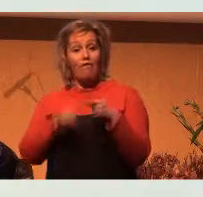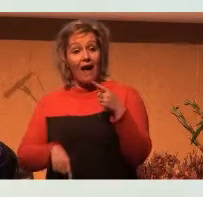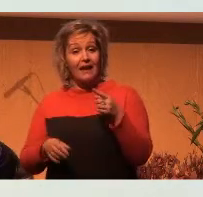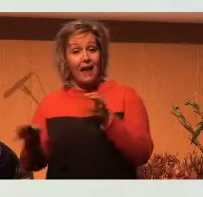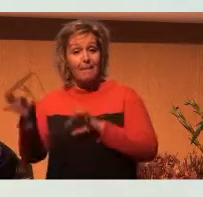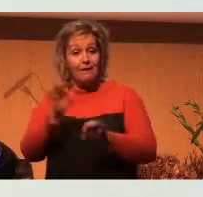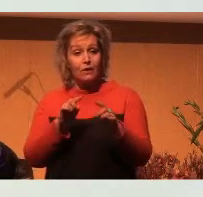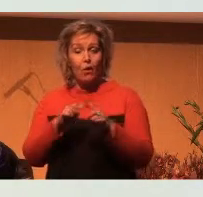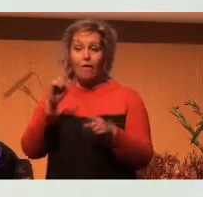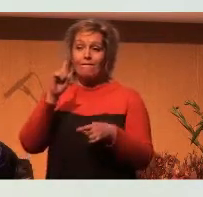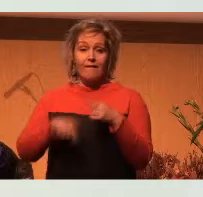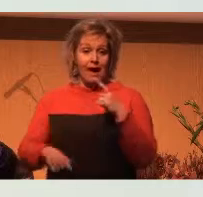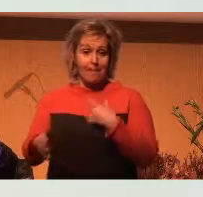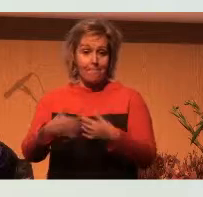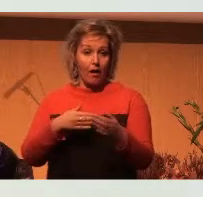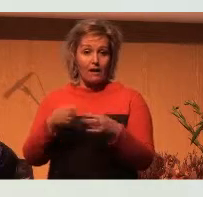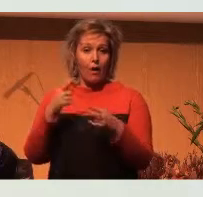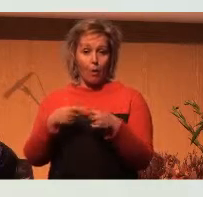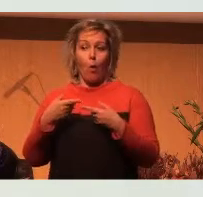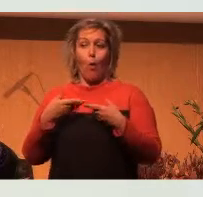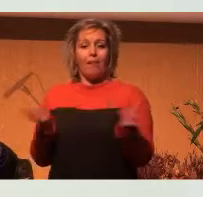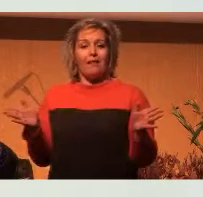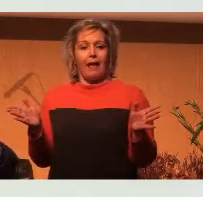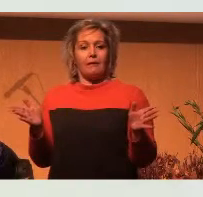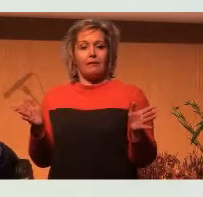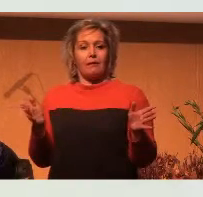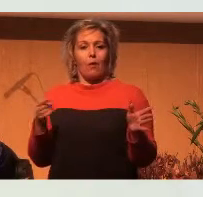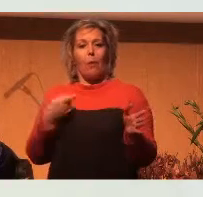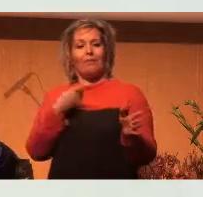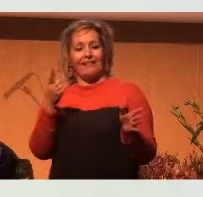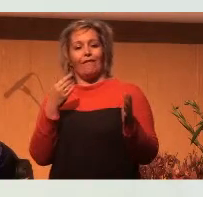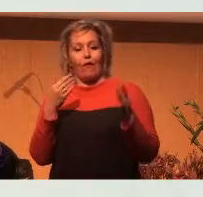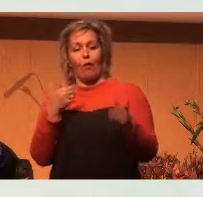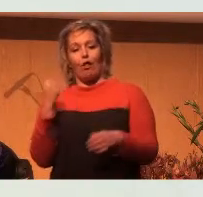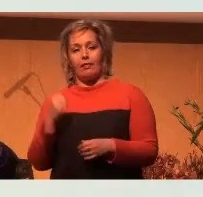feilmedisinering og feilbehandling, samt åpenhet om disse forholdene.